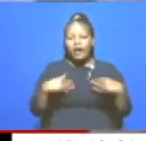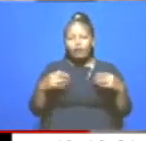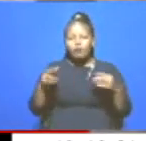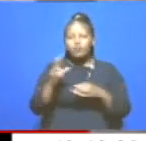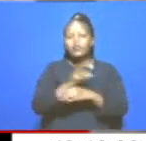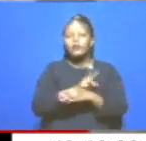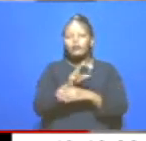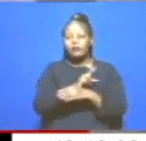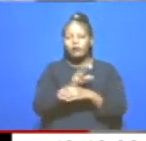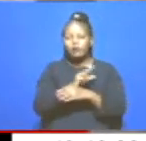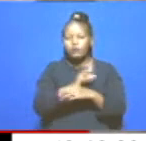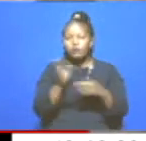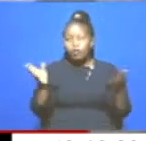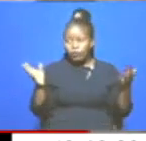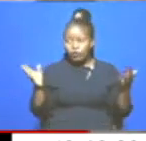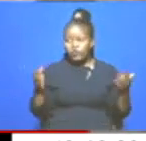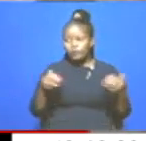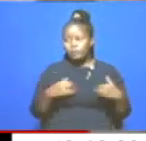ku generate